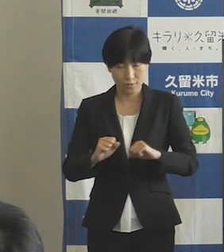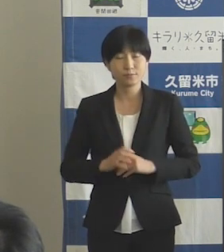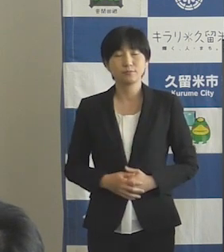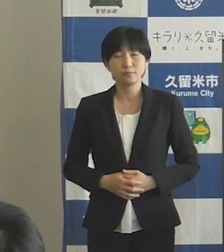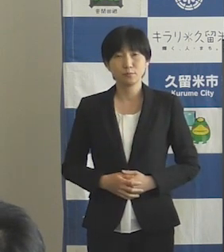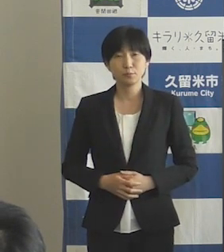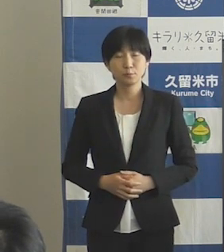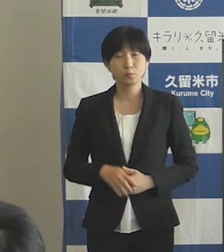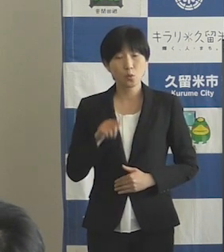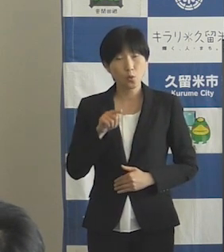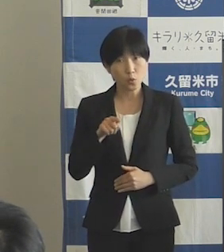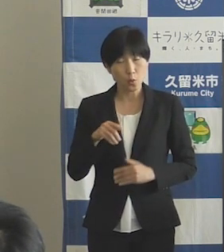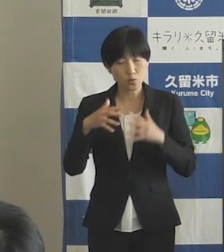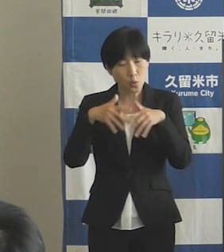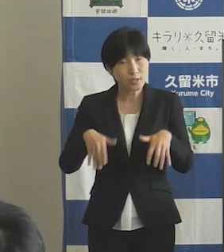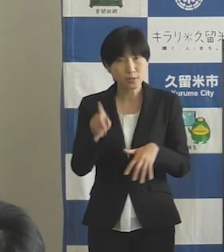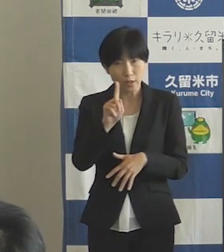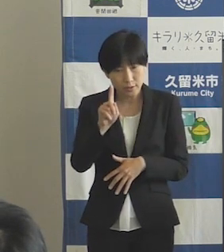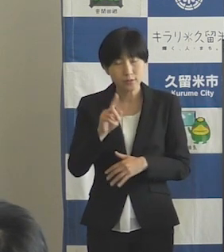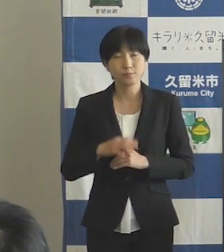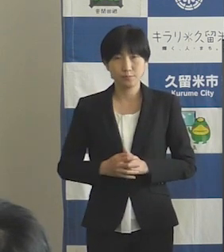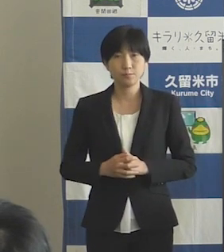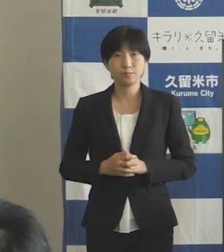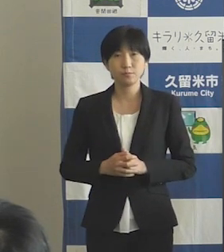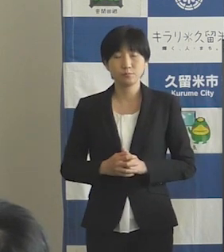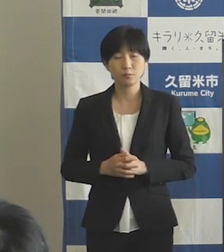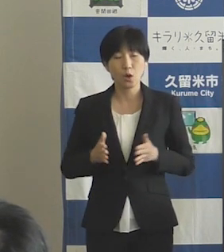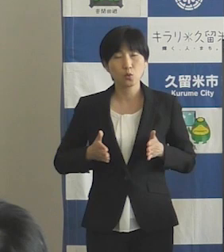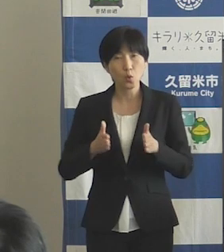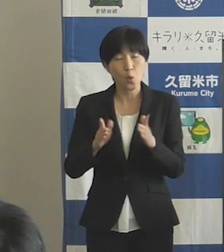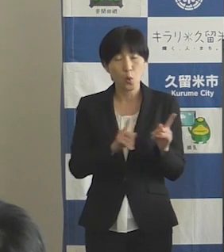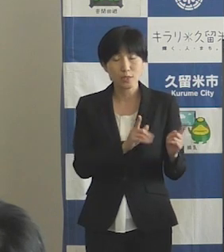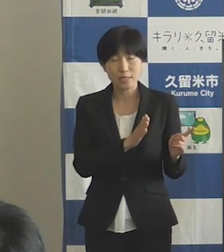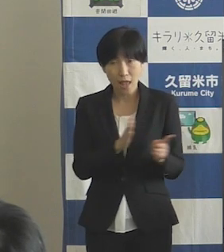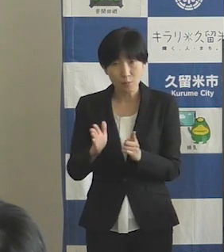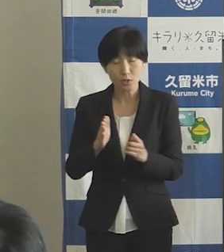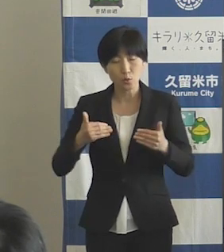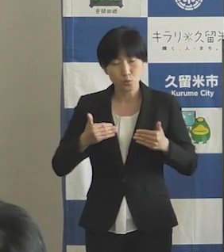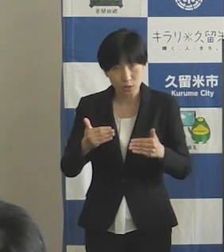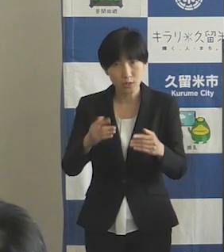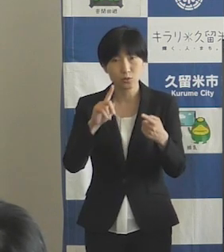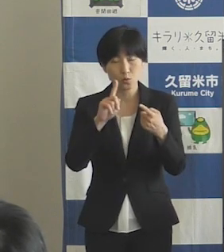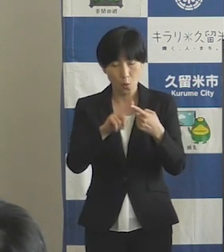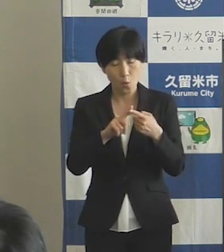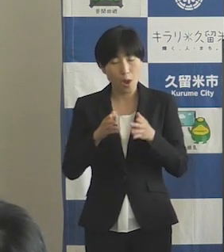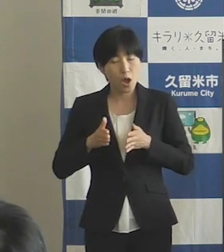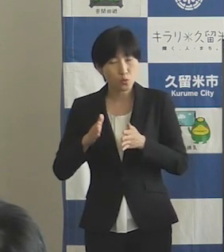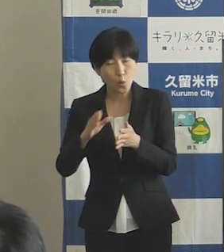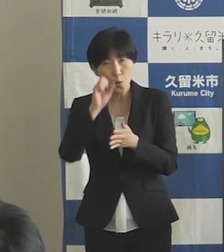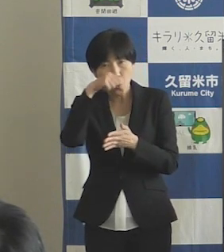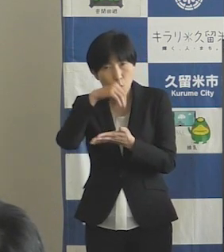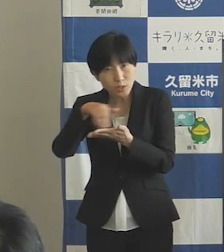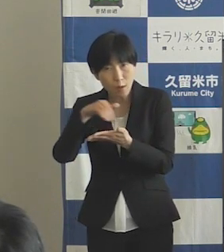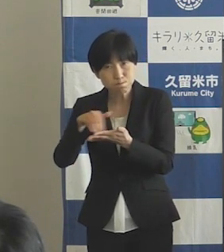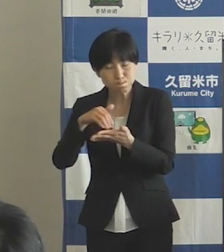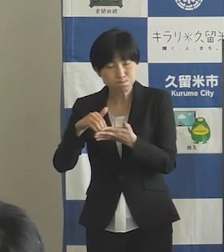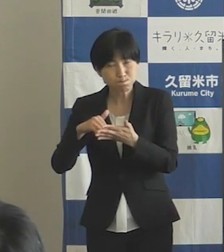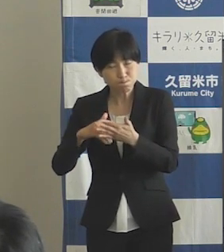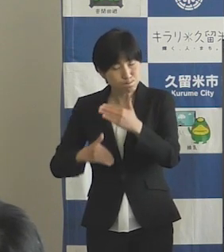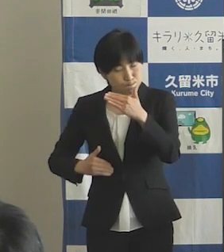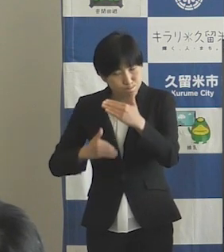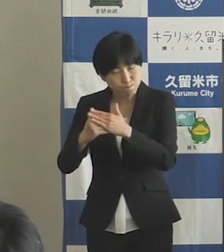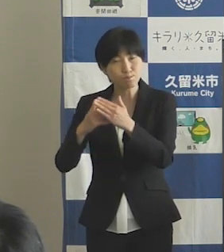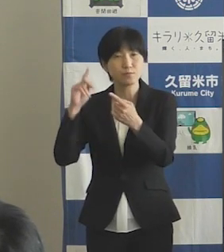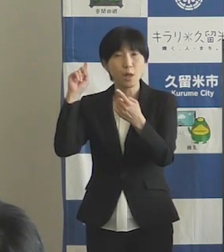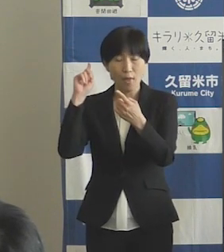います。この組織は道路整備の推進や道路予算の拡充を図